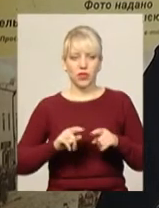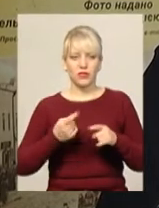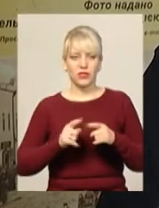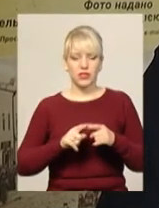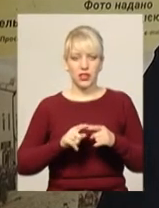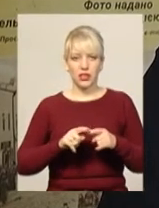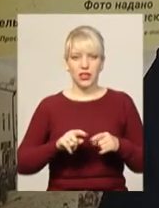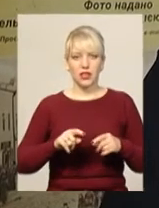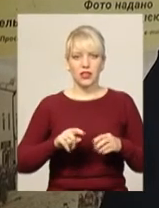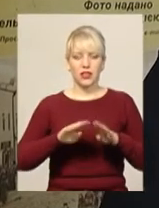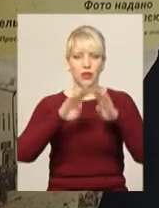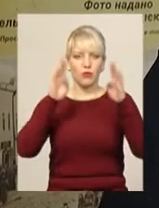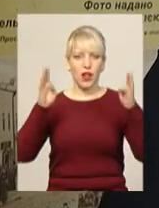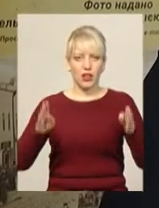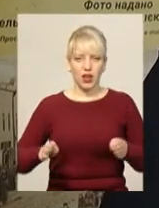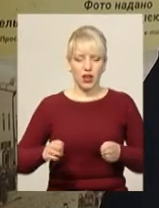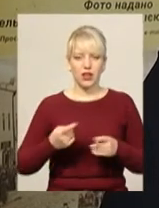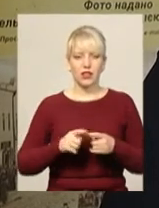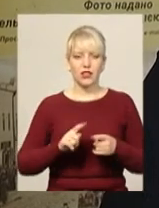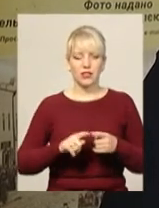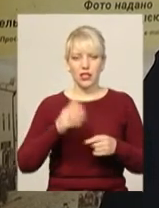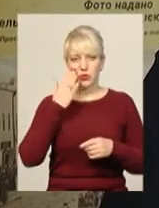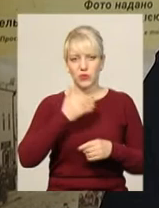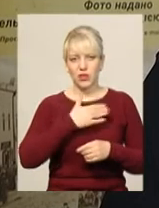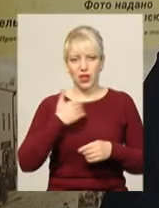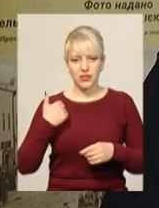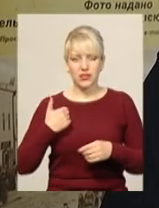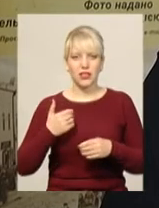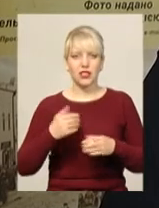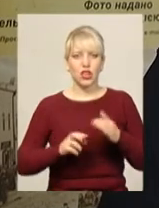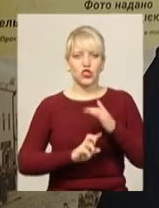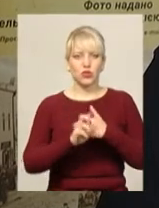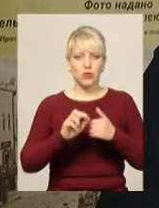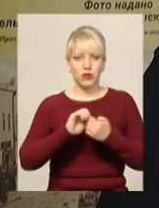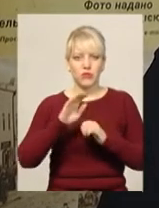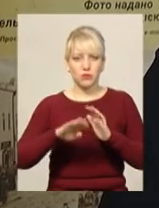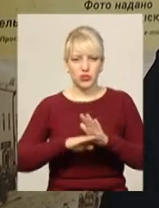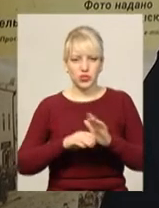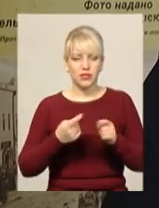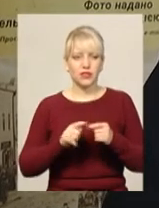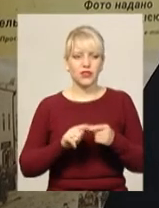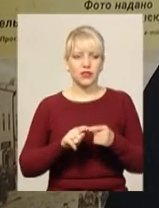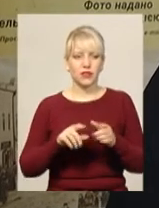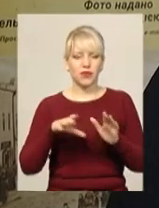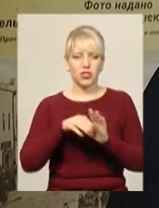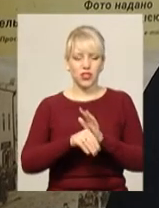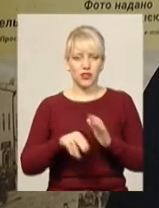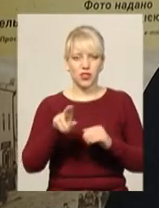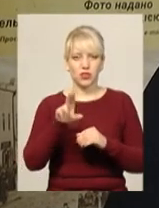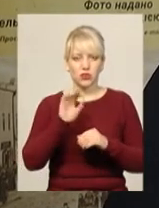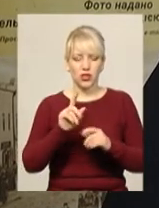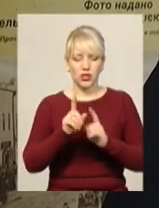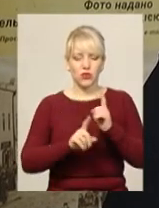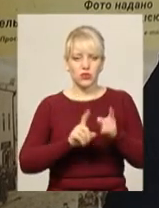Триумфальна арка, це Домініканський собор в Кам'янці-Подільському. Він причетний до реконструкції